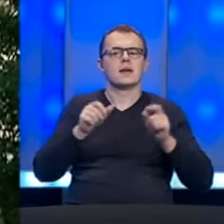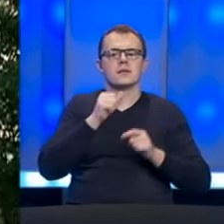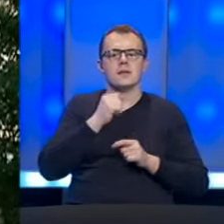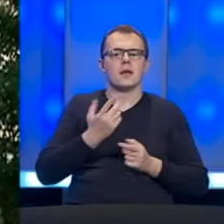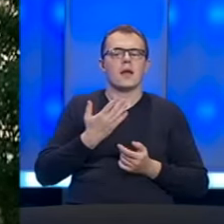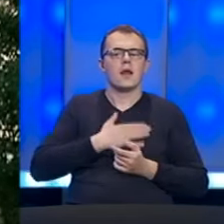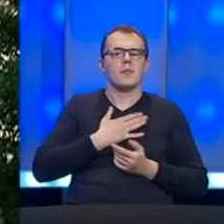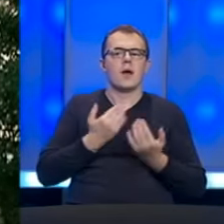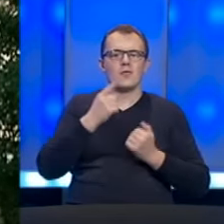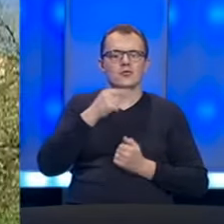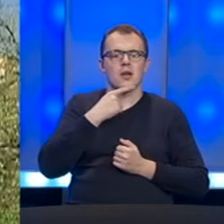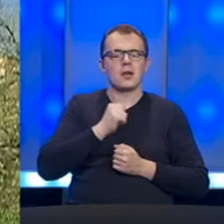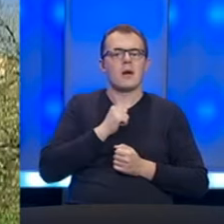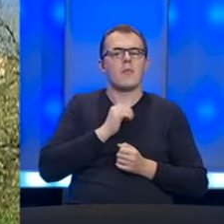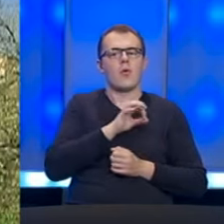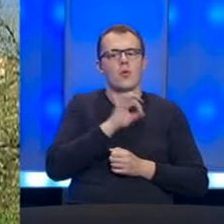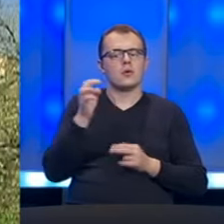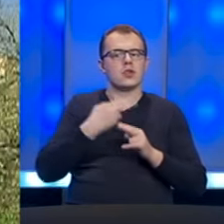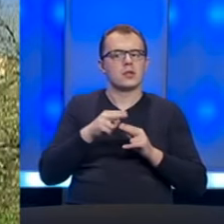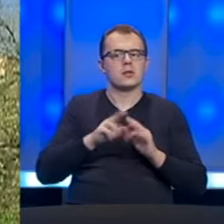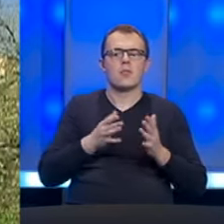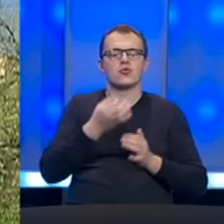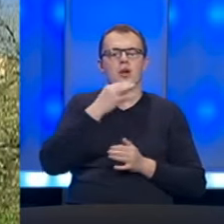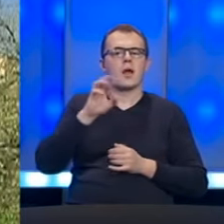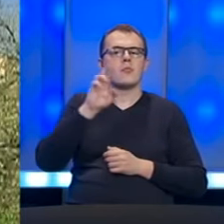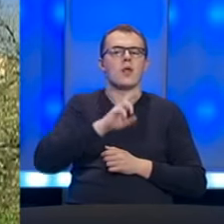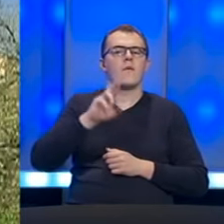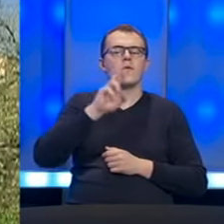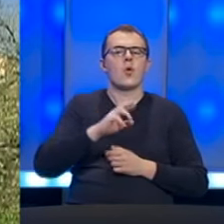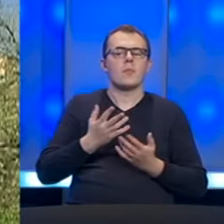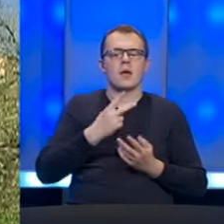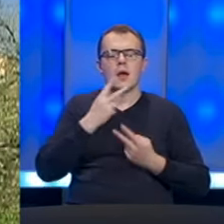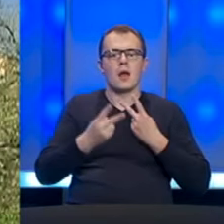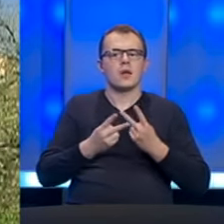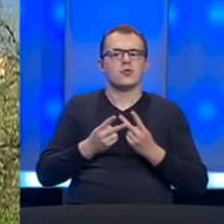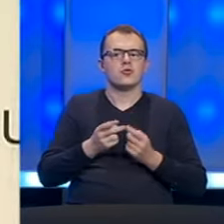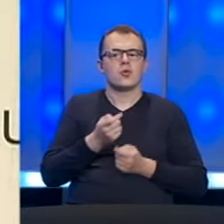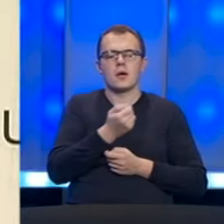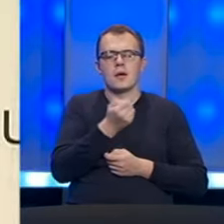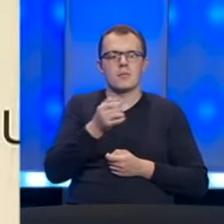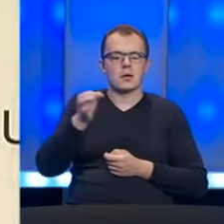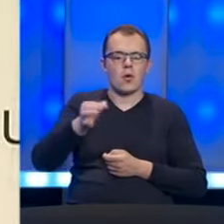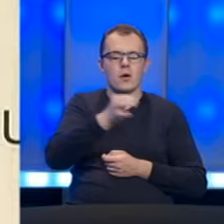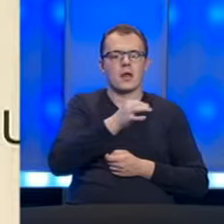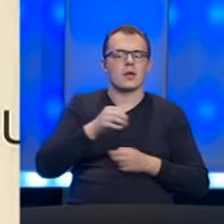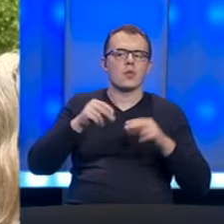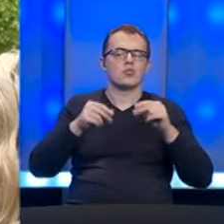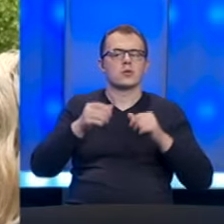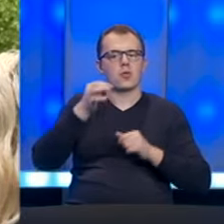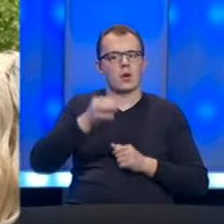ste rekli, imamo odličan rezultat, možda čak najbolji u Evropi, gledajući mikro regiju Tuzlanskog